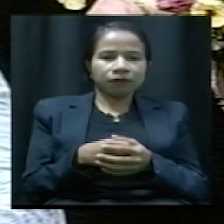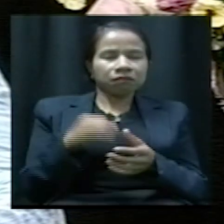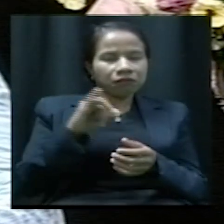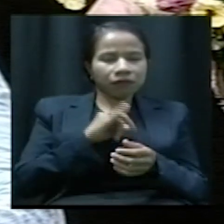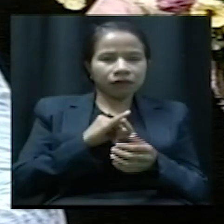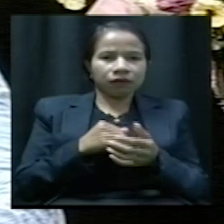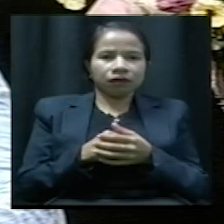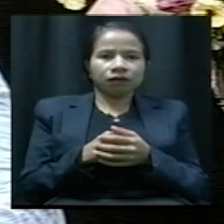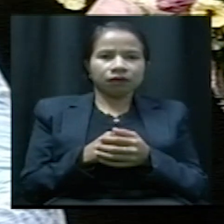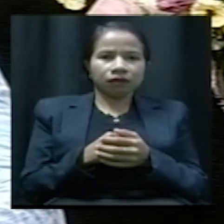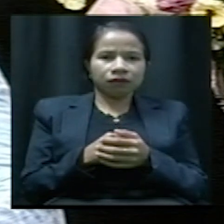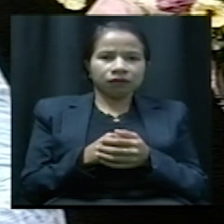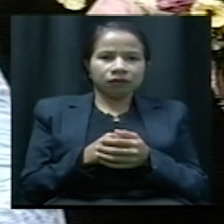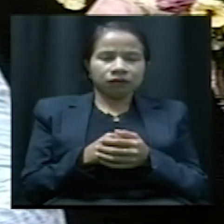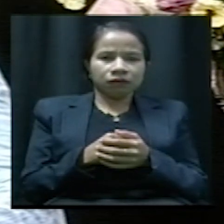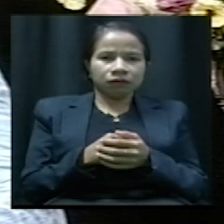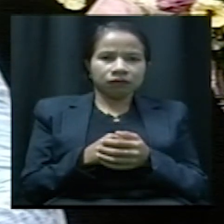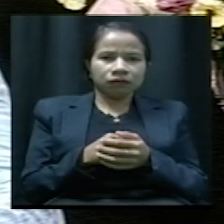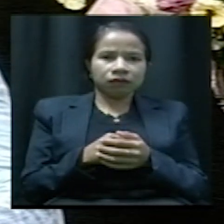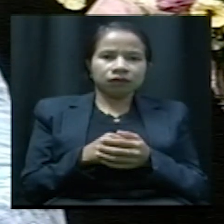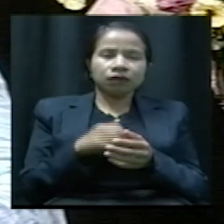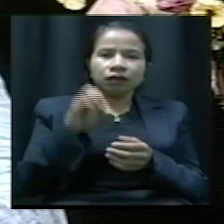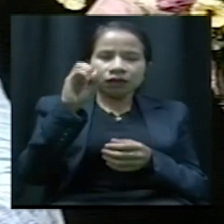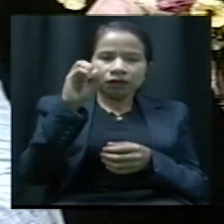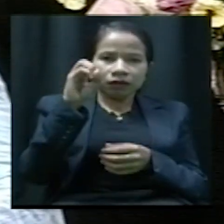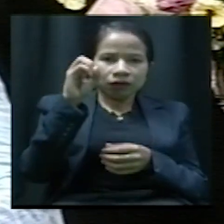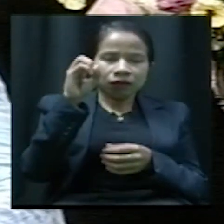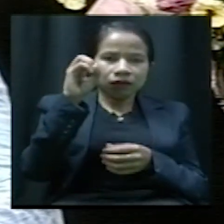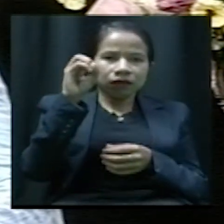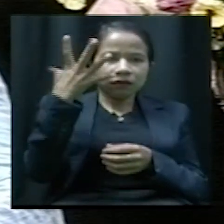meho numero ida hansang 15,148 ribu ne